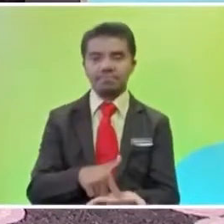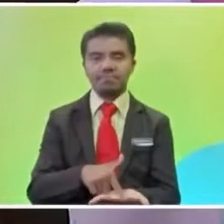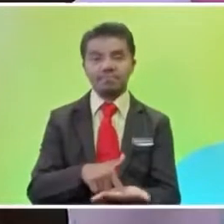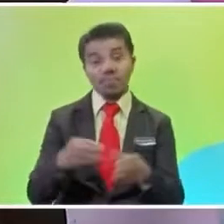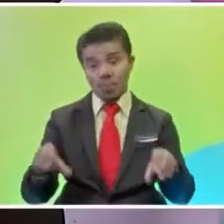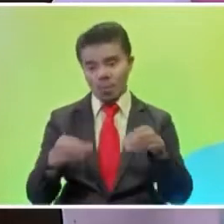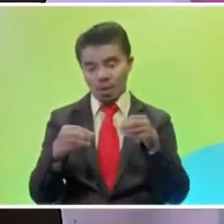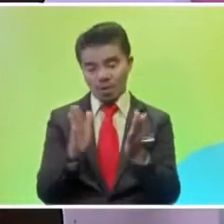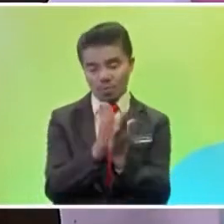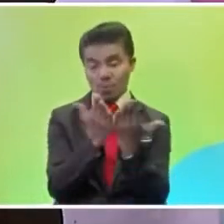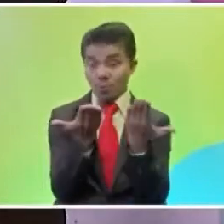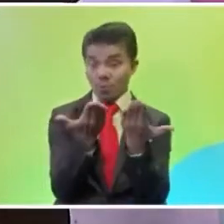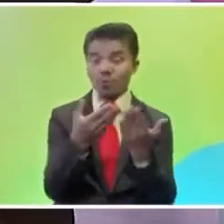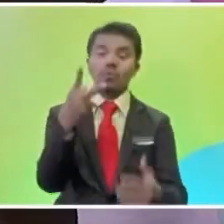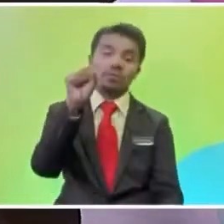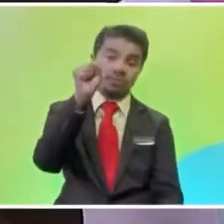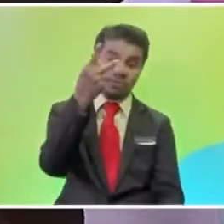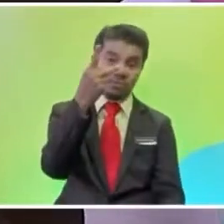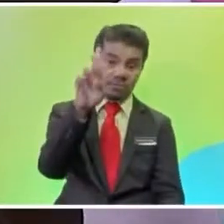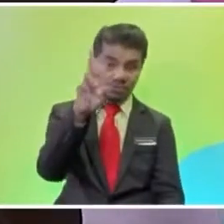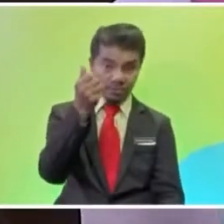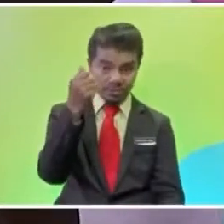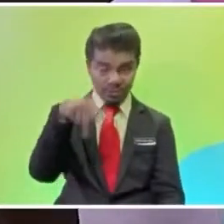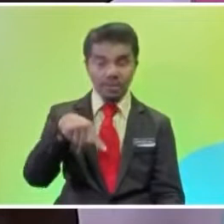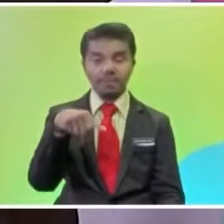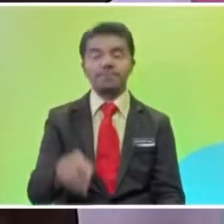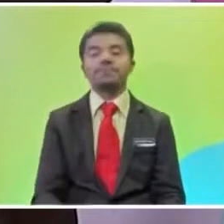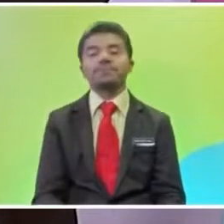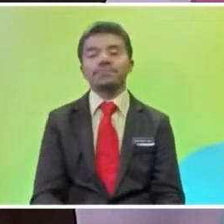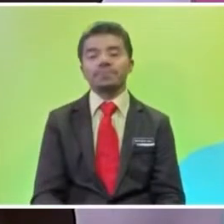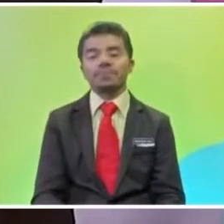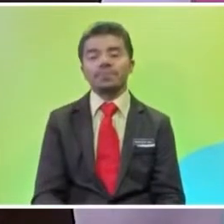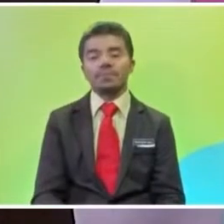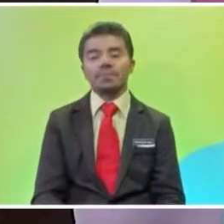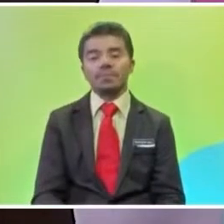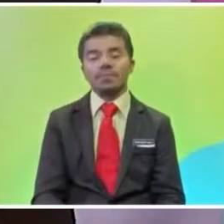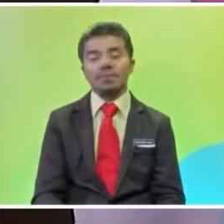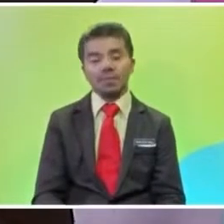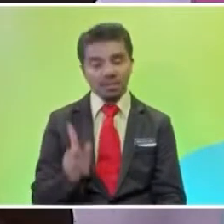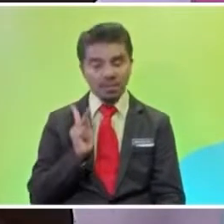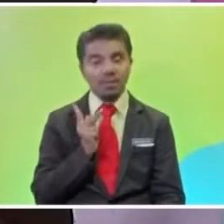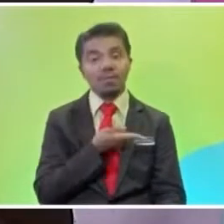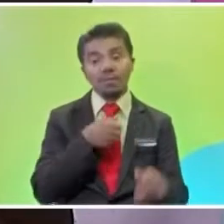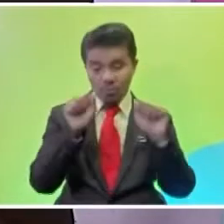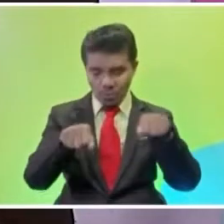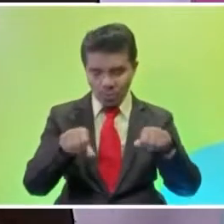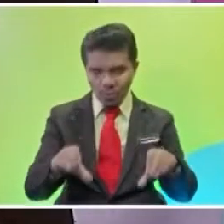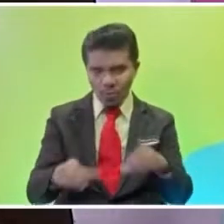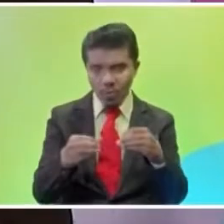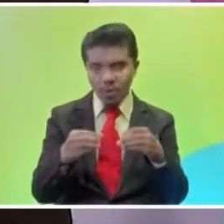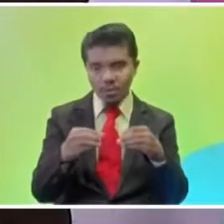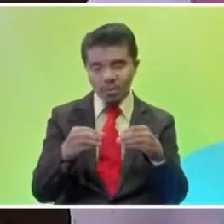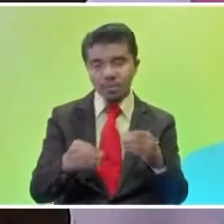grab ini y-nya di bawah eh satu eh bahagia nih depannya Sebagai karya kritis sebenarnya karya kreatif ini banyak